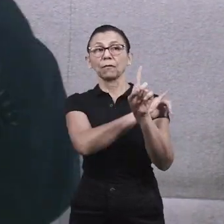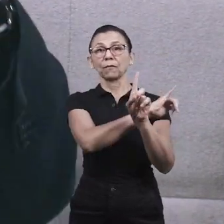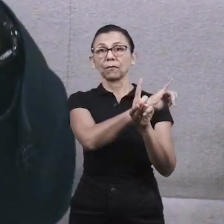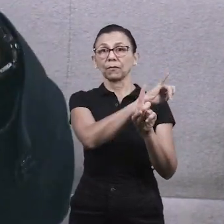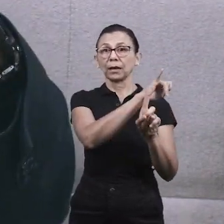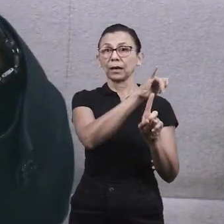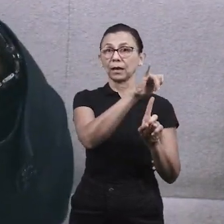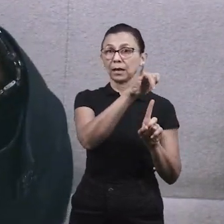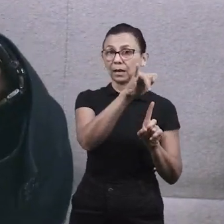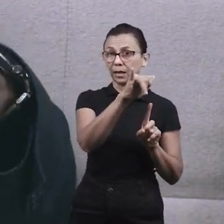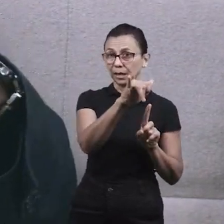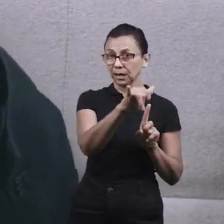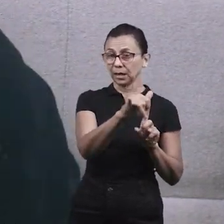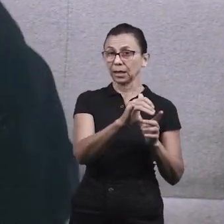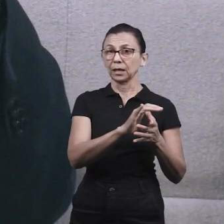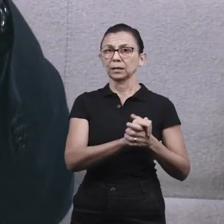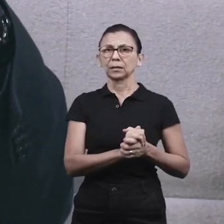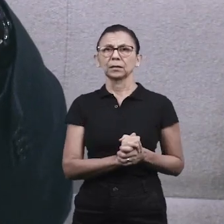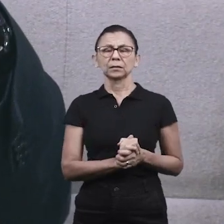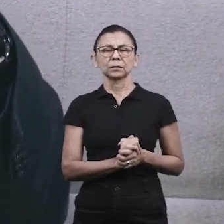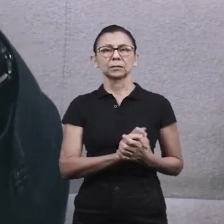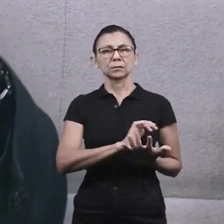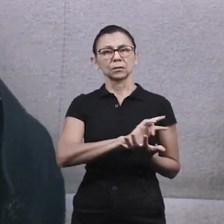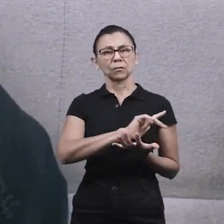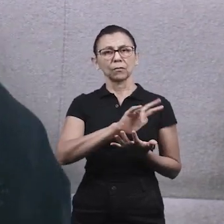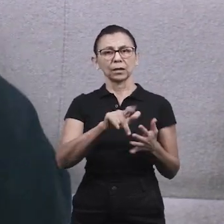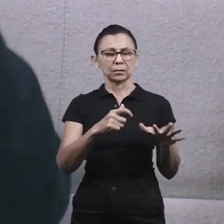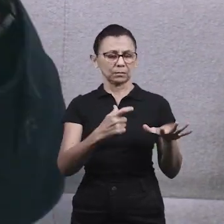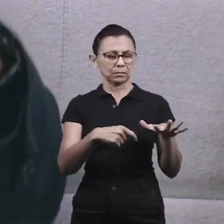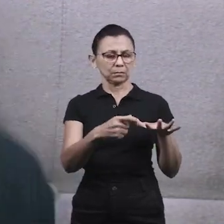l'Ancien Testament, il est prophétisé.